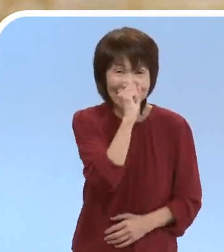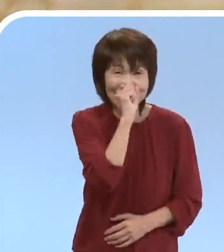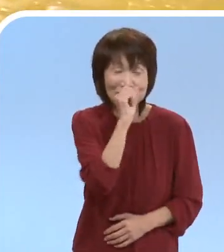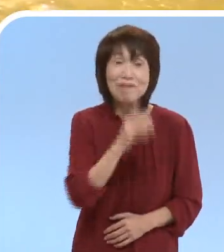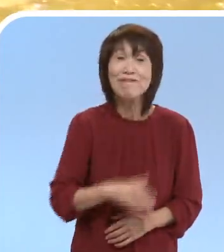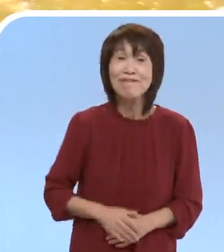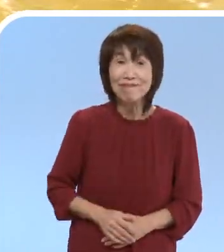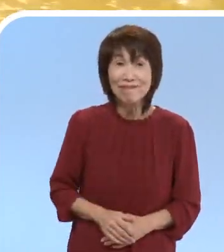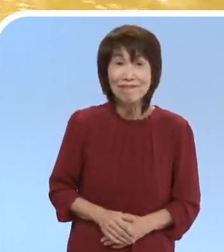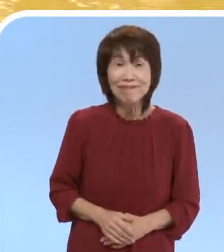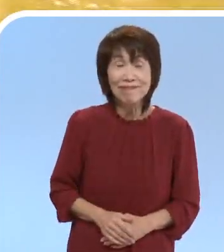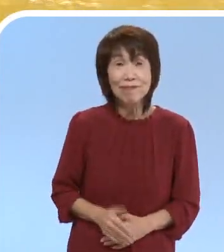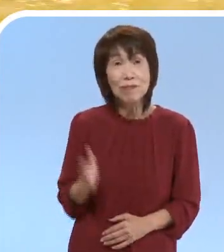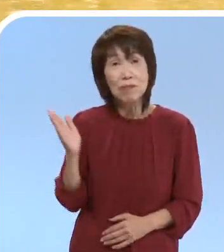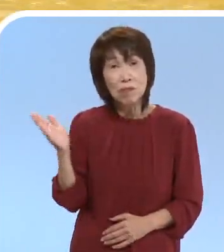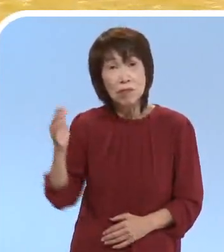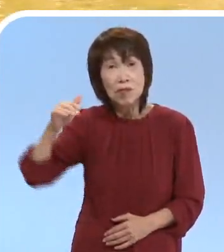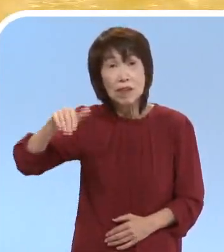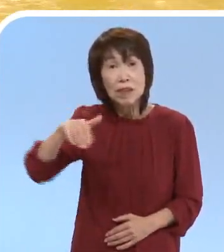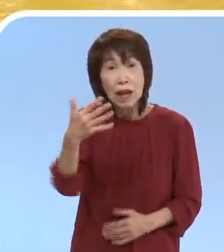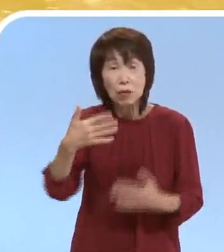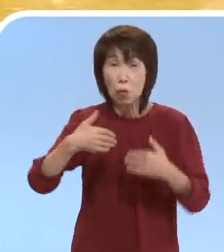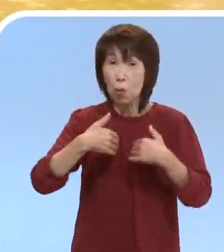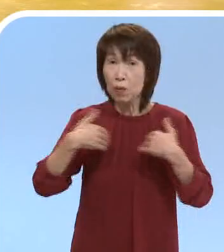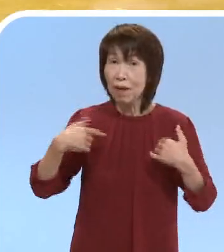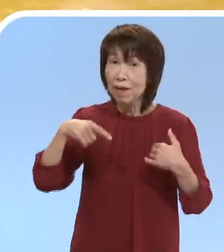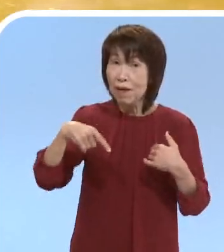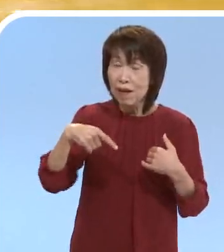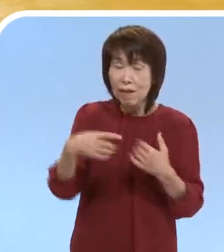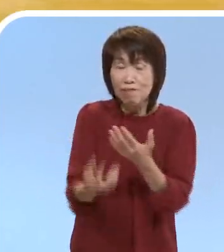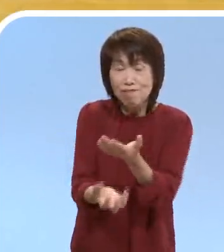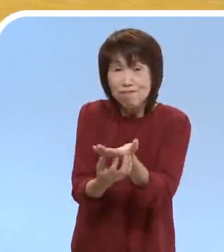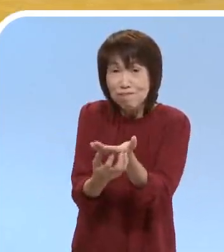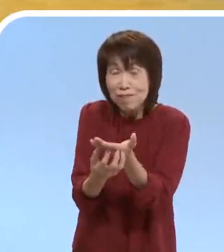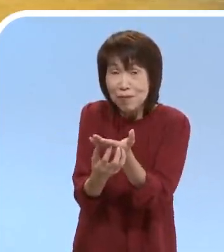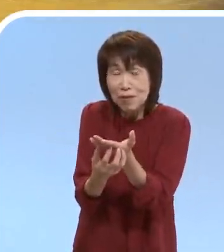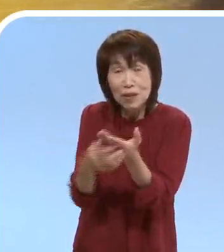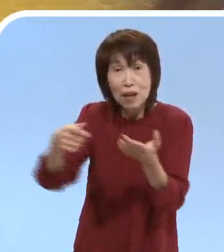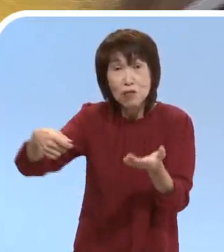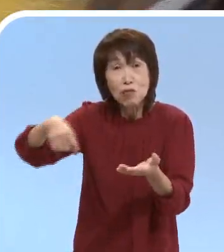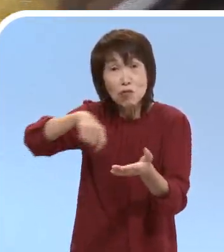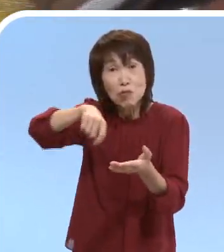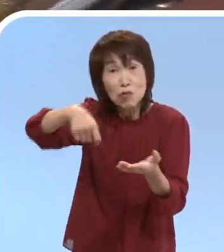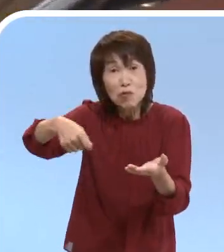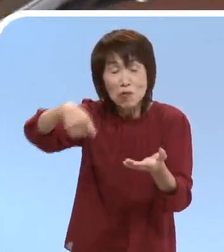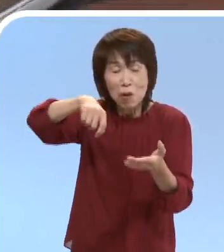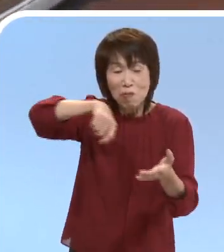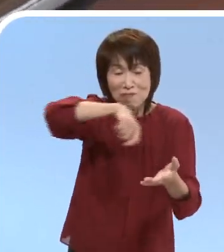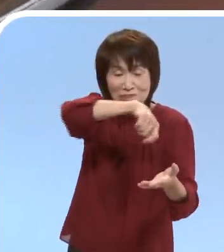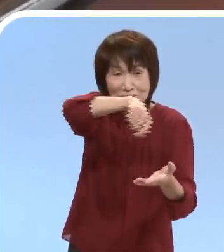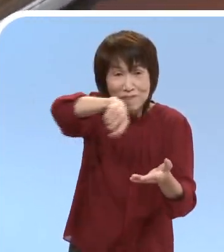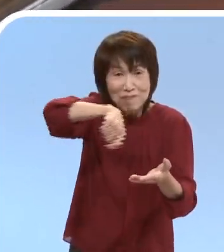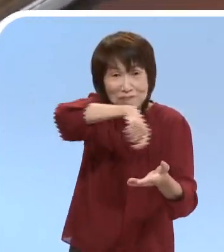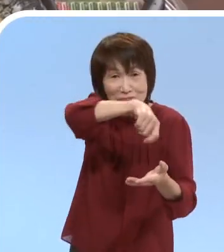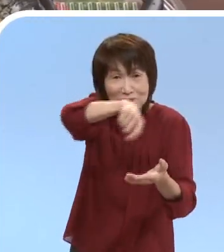み。 次に鯛のアラで出汁を取った特製スープを加えて煮立てます